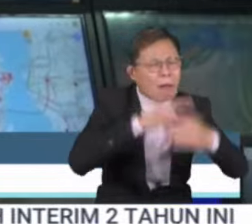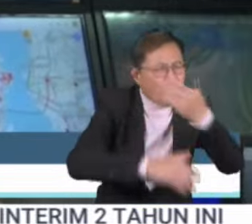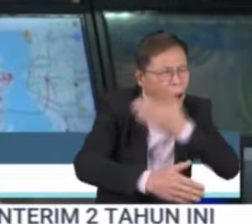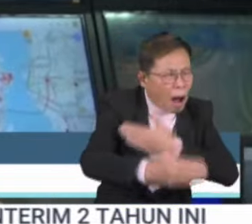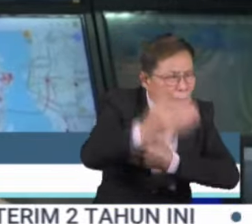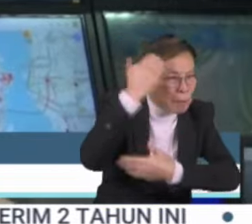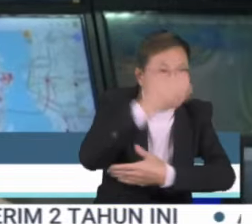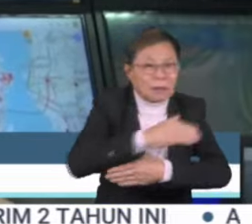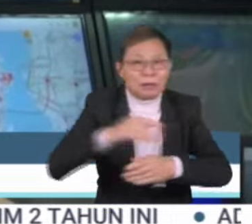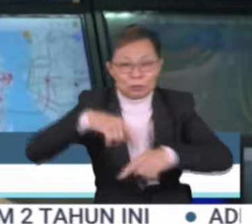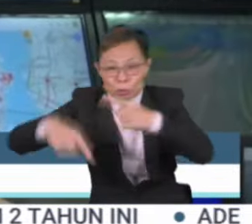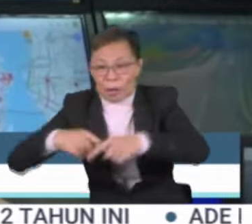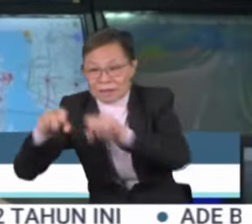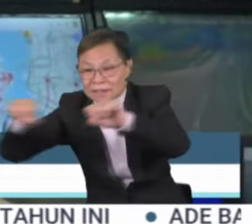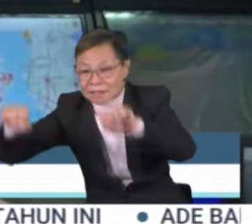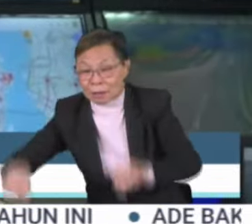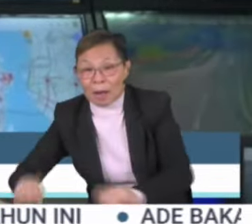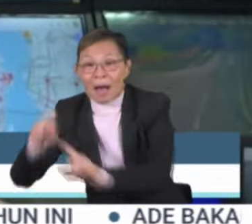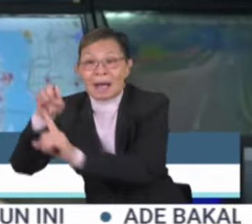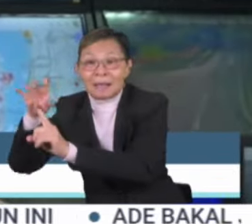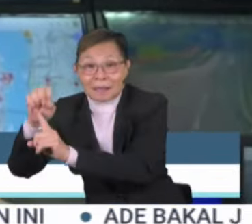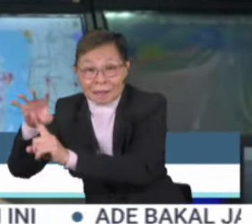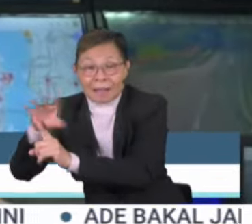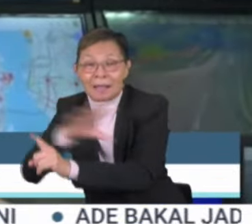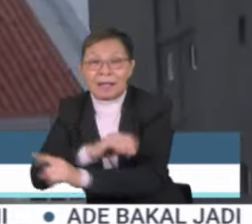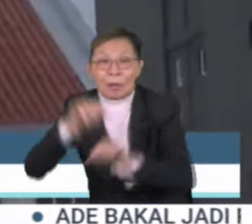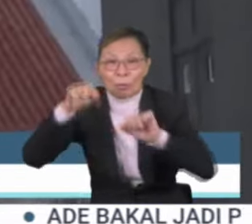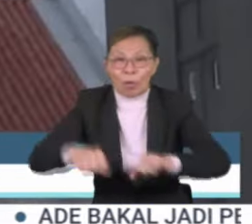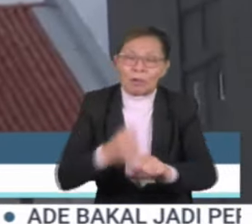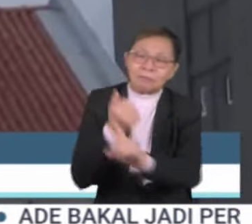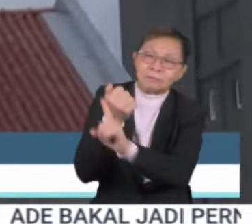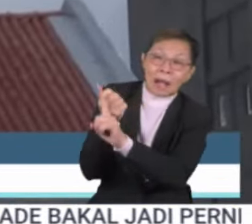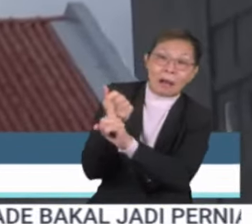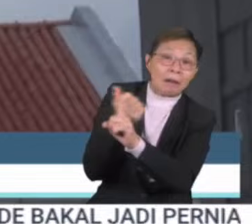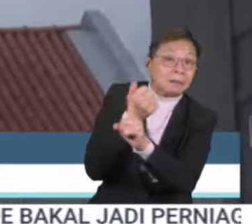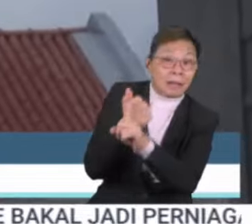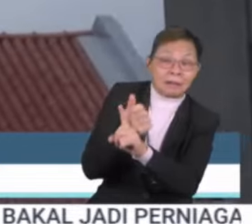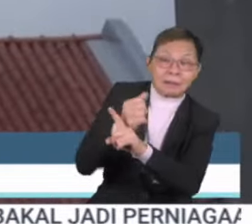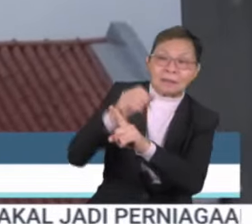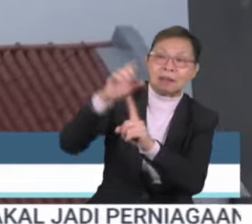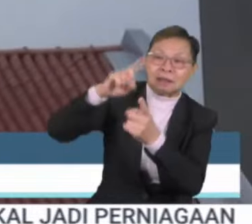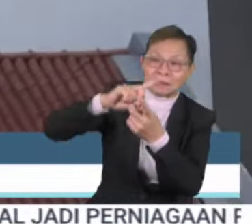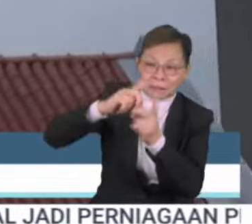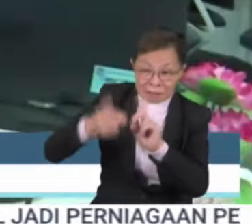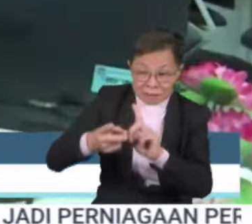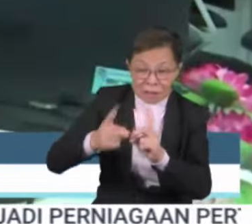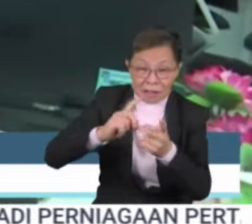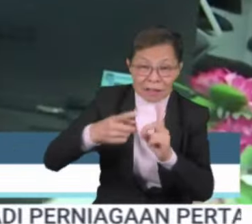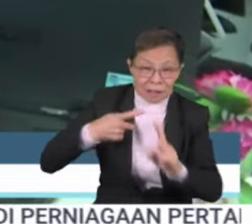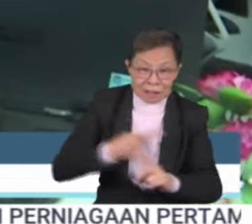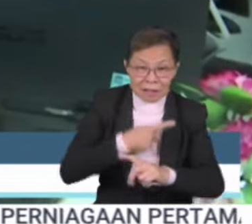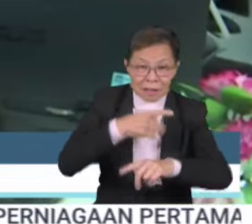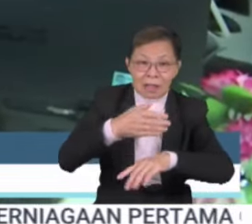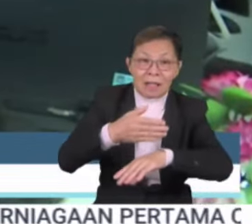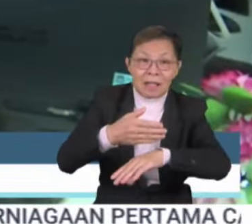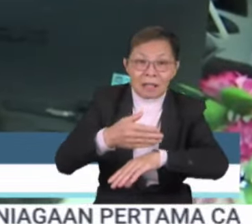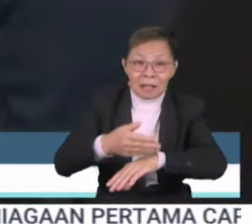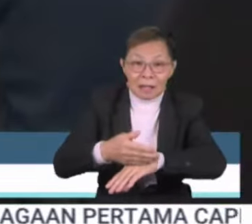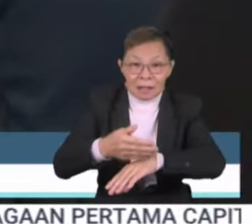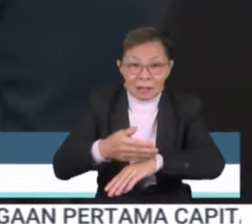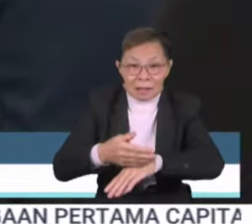internet protokol lah. Dan dia boleh secara digital lah, kita sedang naik taraf lah. Dan juga ia